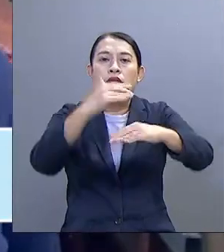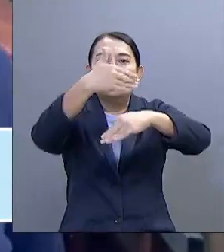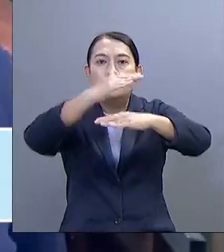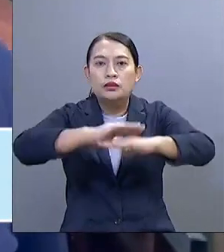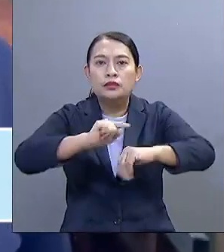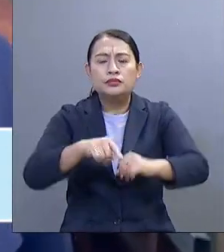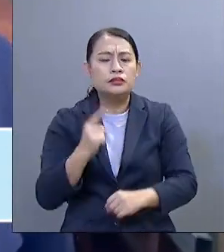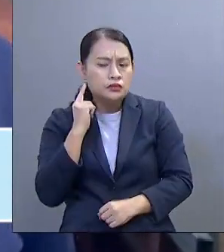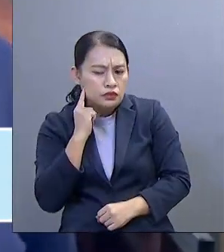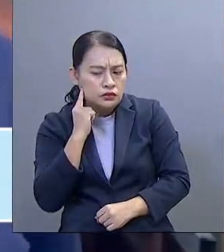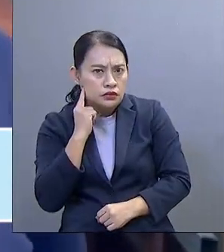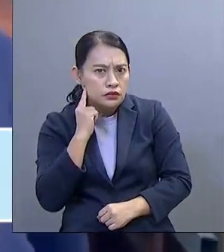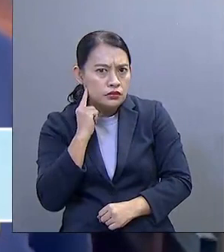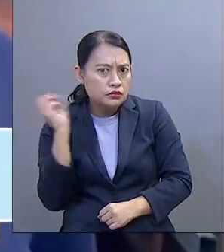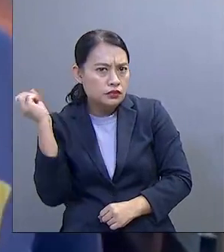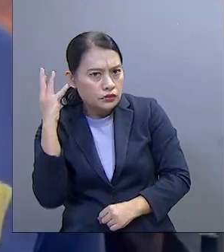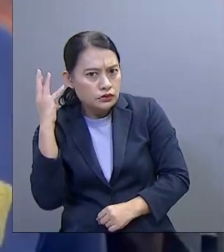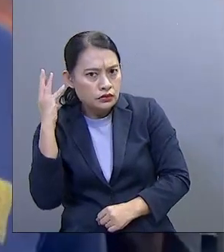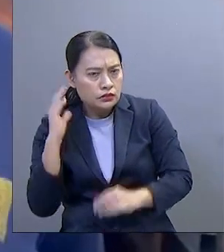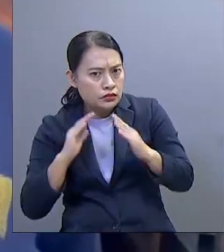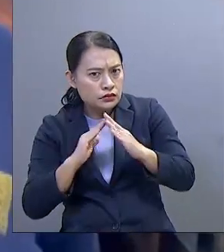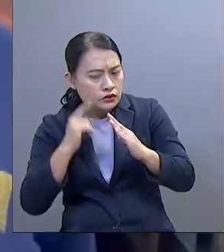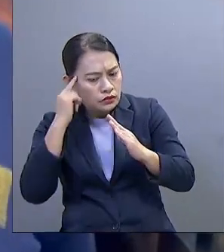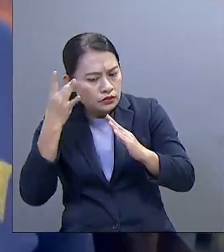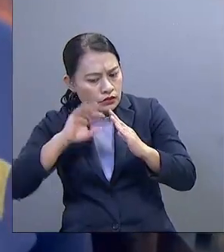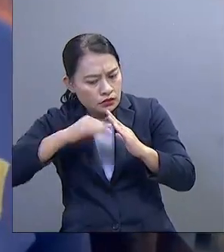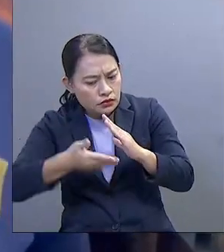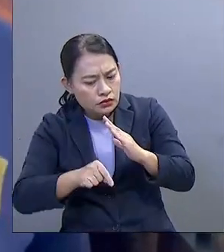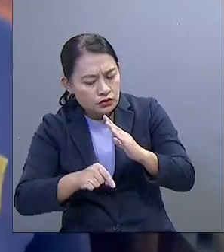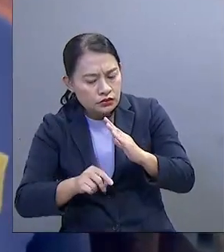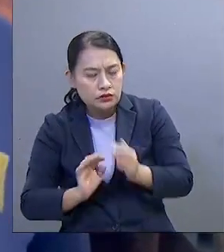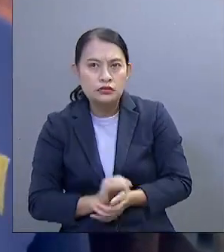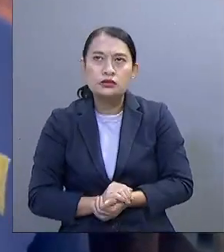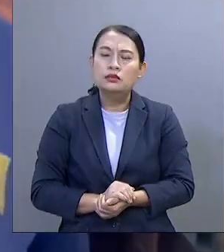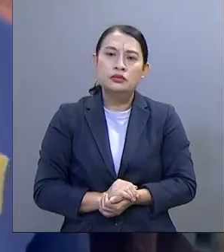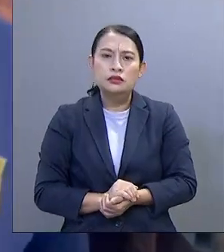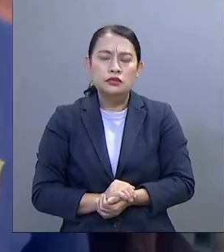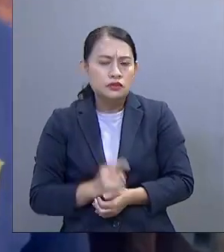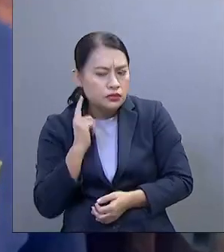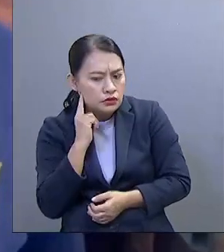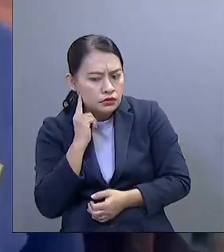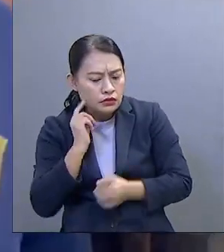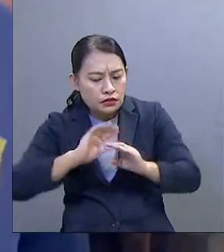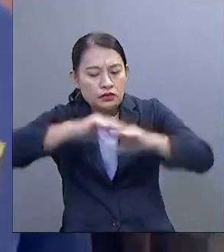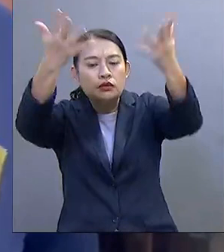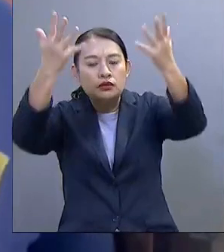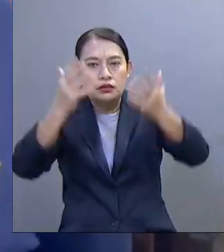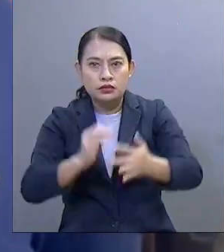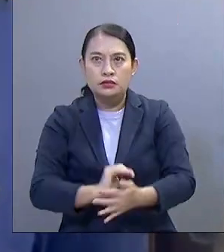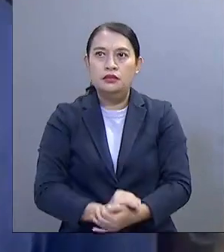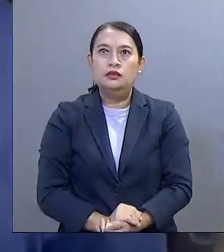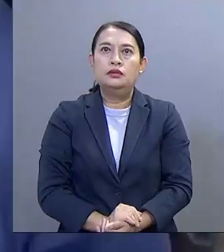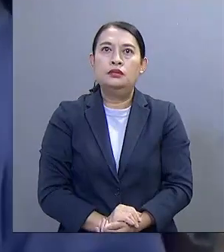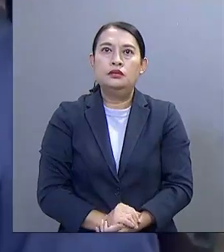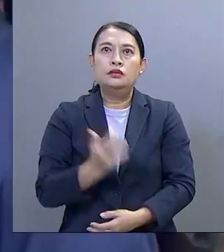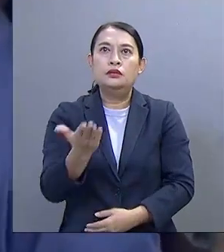โอดภัย รื้อ